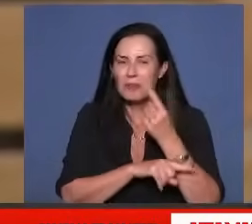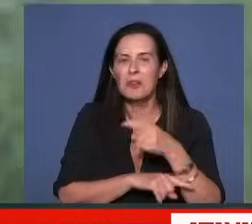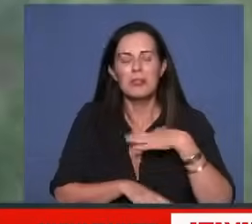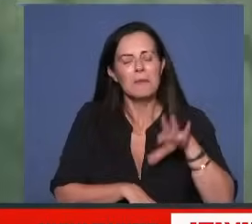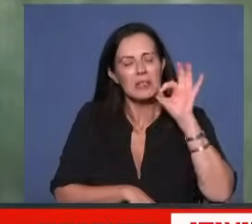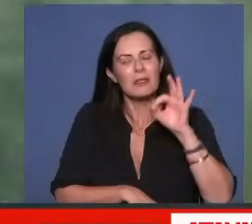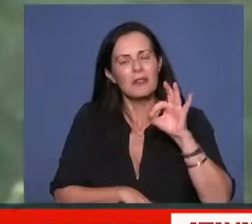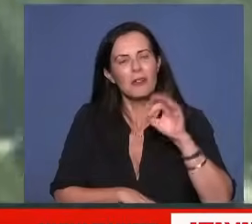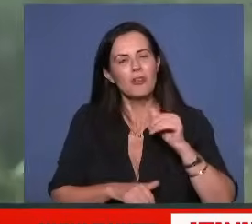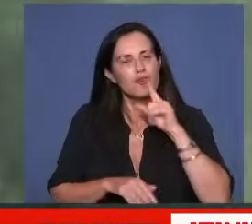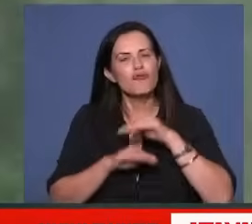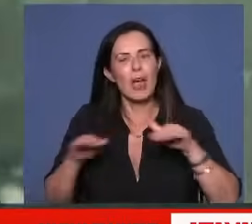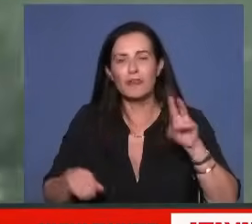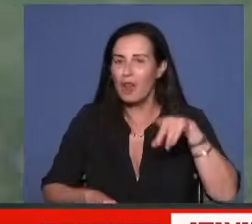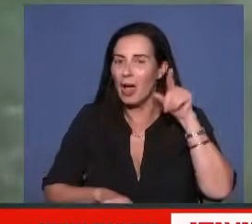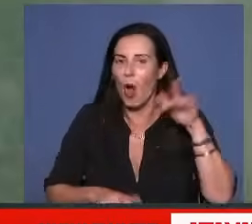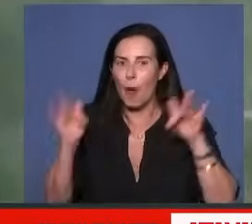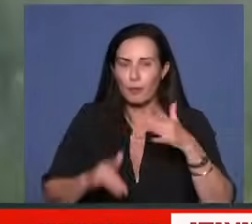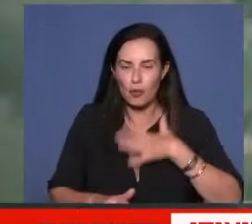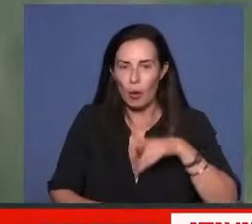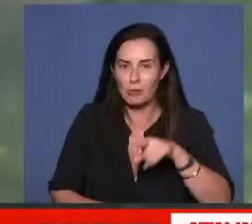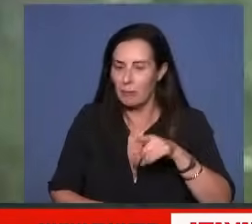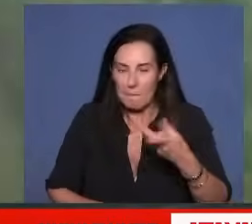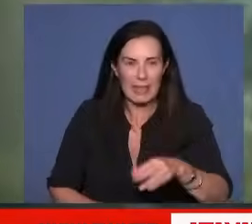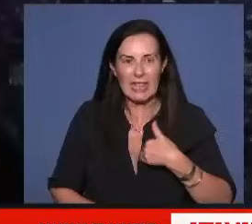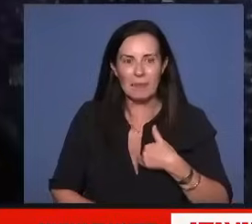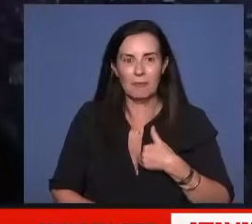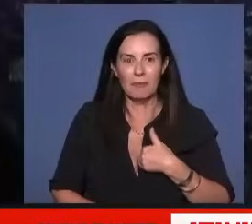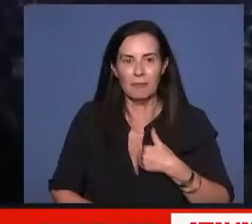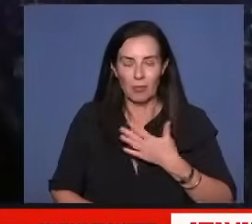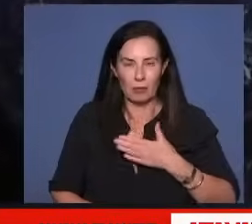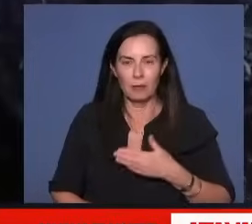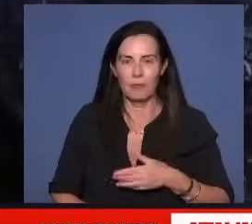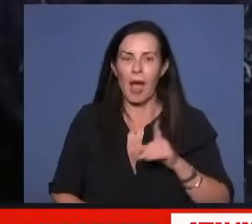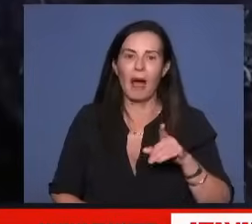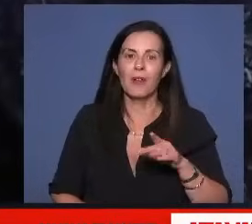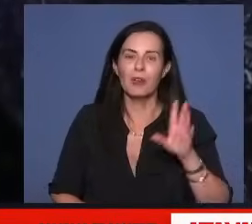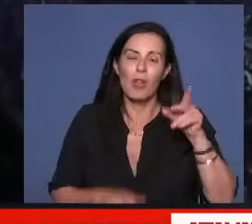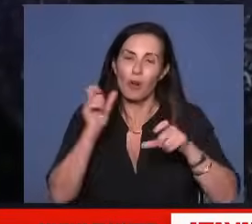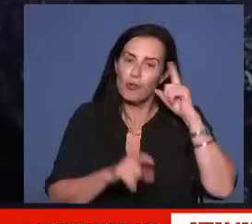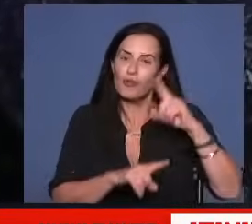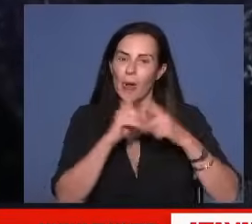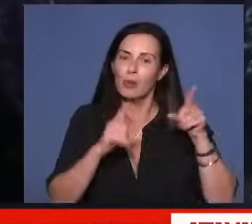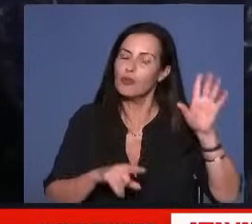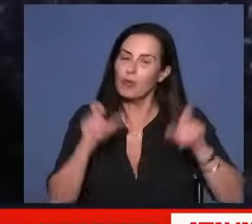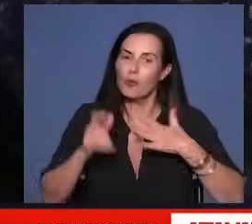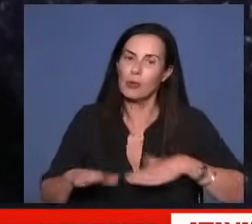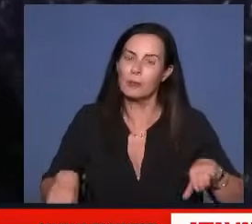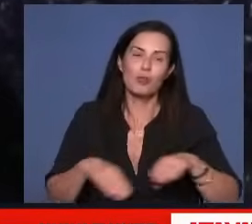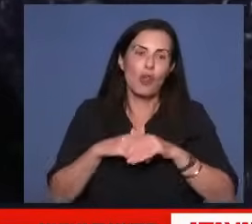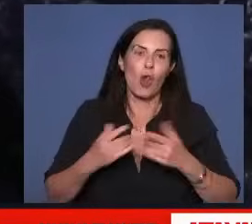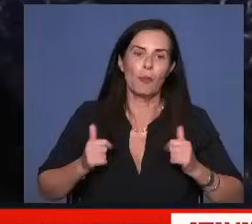פה את השקט. יש שם אויבים ויש שם אנשים שרוצים אותך ואותי מתים עמוק באדמה. אבל יש שם אנשים שרוצים לחיות כמוך וכמוני